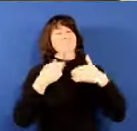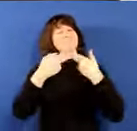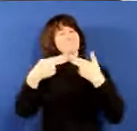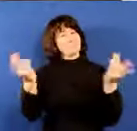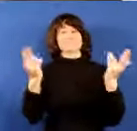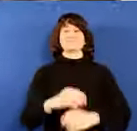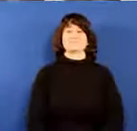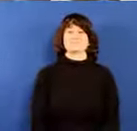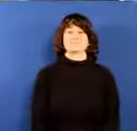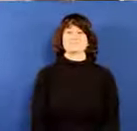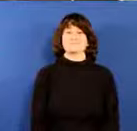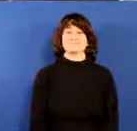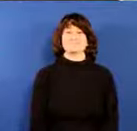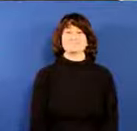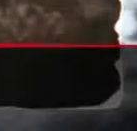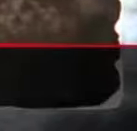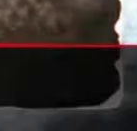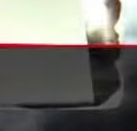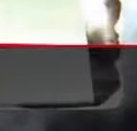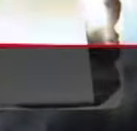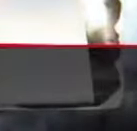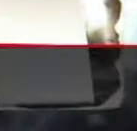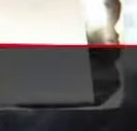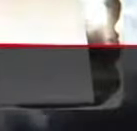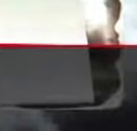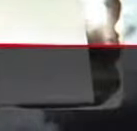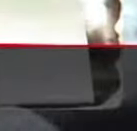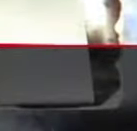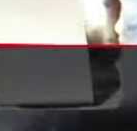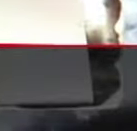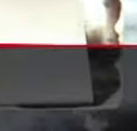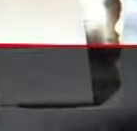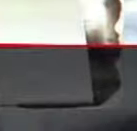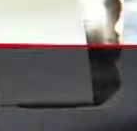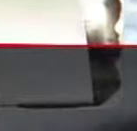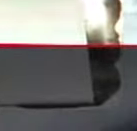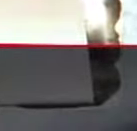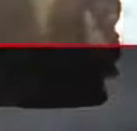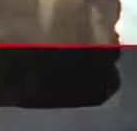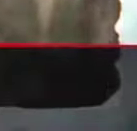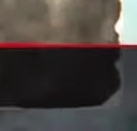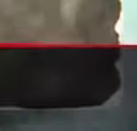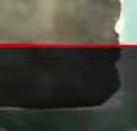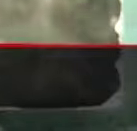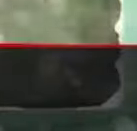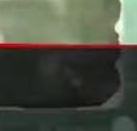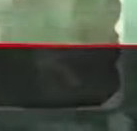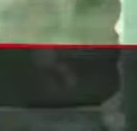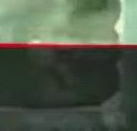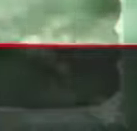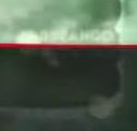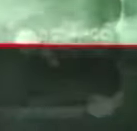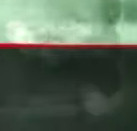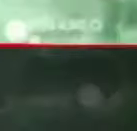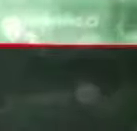eta argazki batzuk ikusteko aukera eman du film honek. Jose Maria Arreola notario bilbotarrak beren beregi lagatako planoak eta